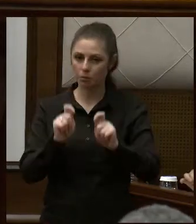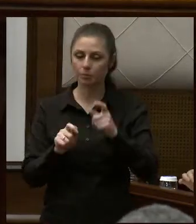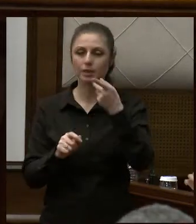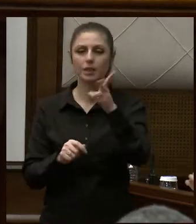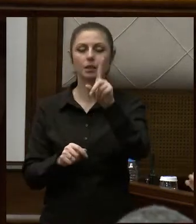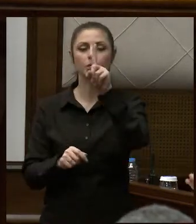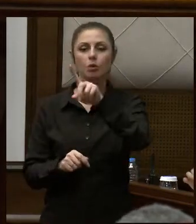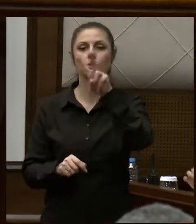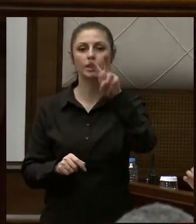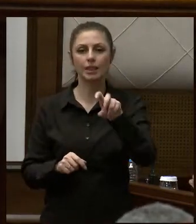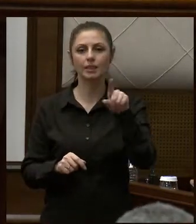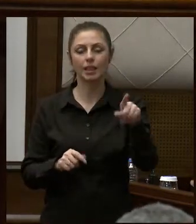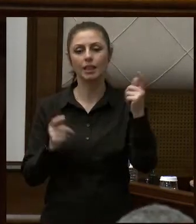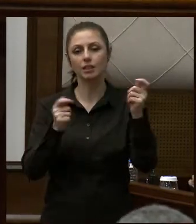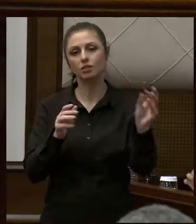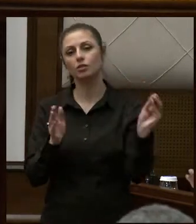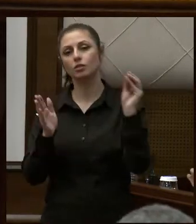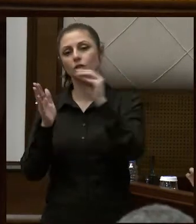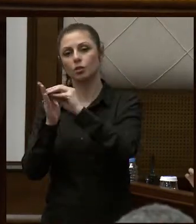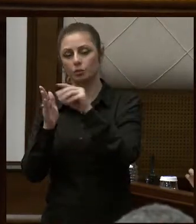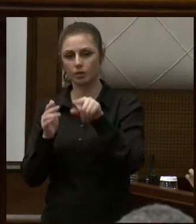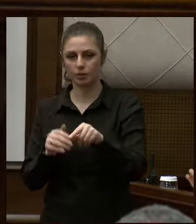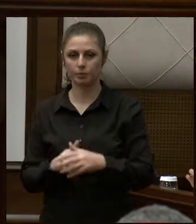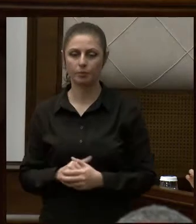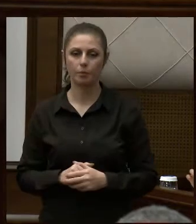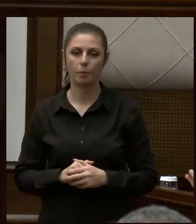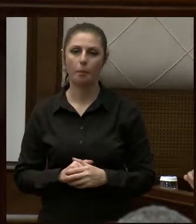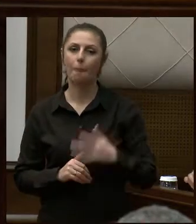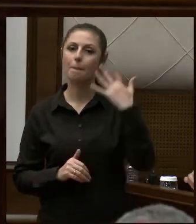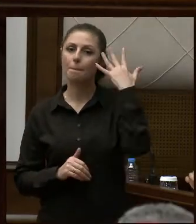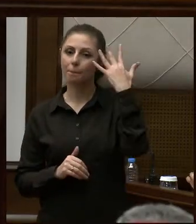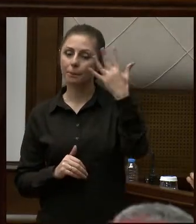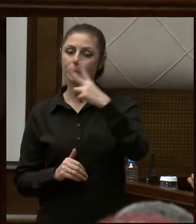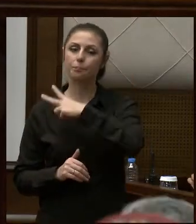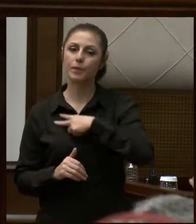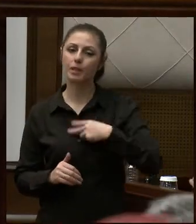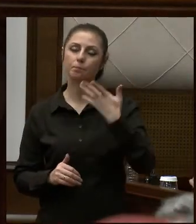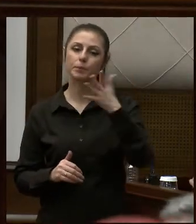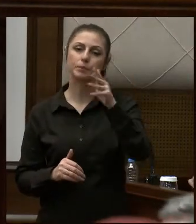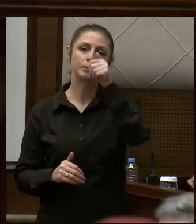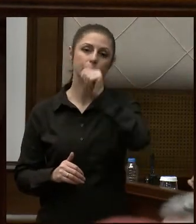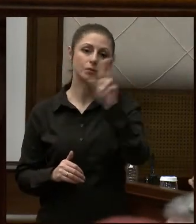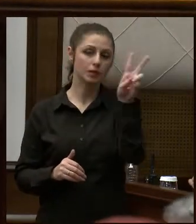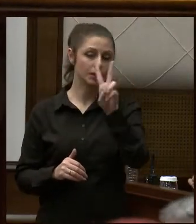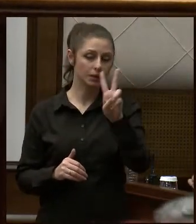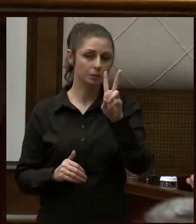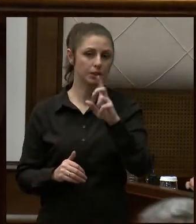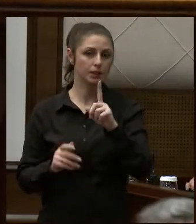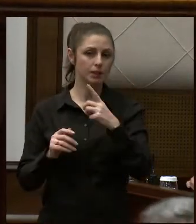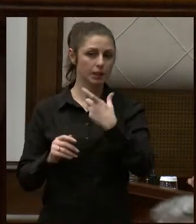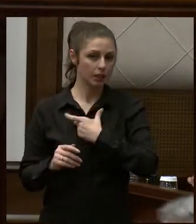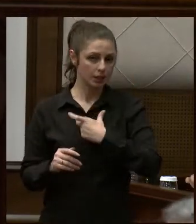da istihdamları hususunun müzakeresi. 5. Belediyemizde 5620 sayılı yasanın